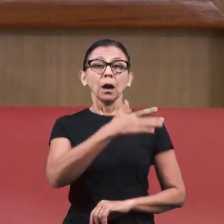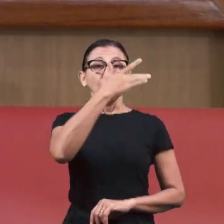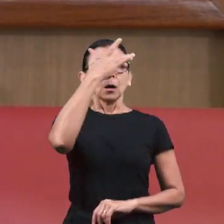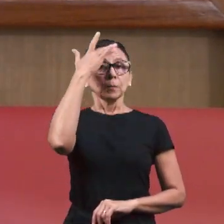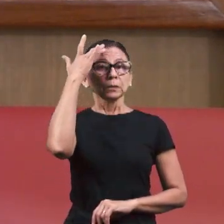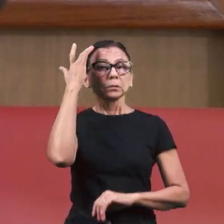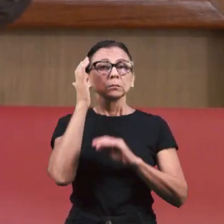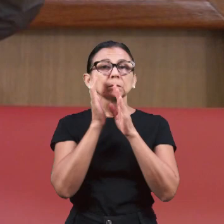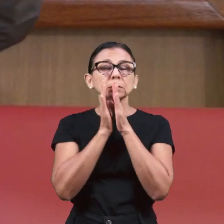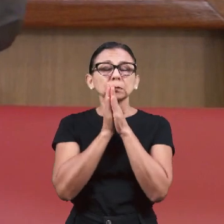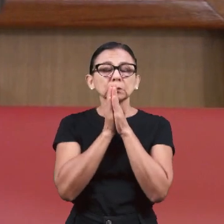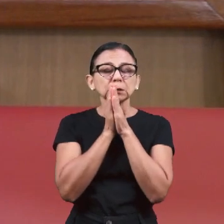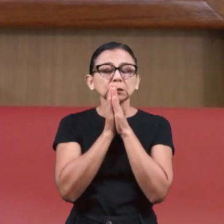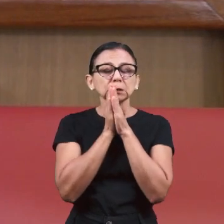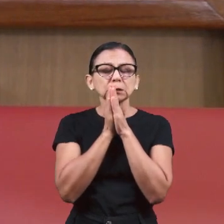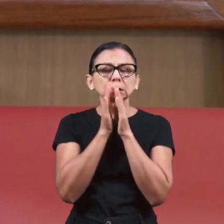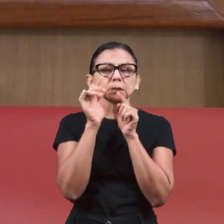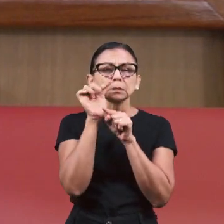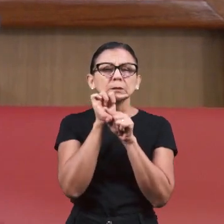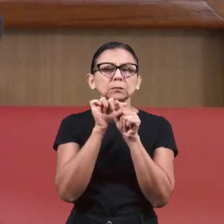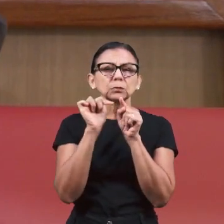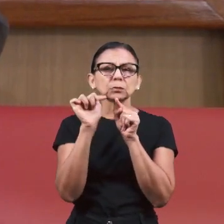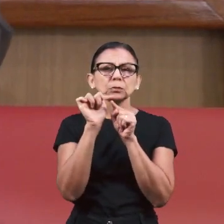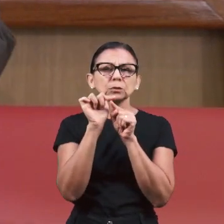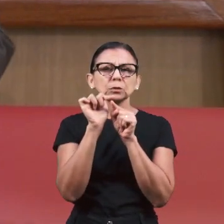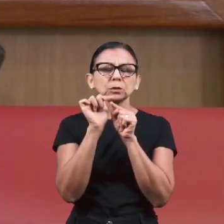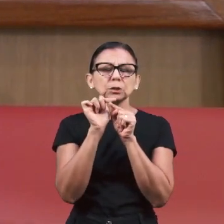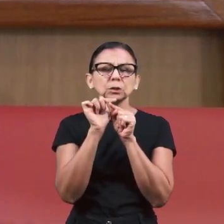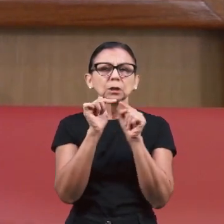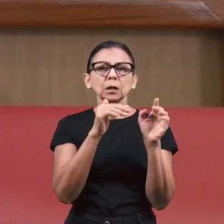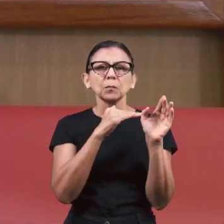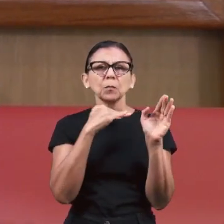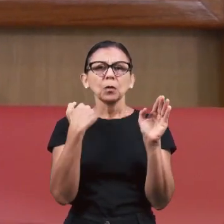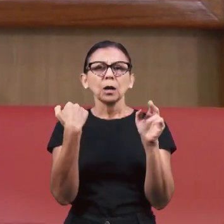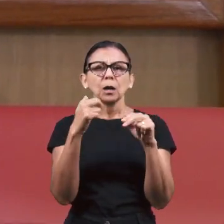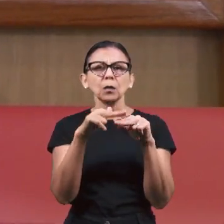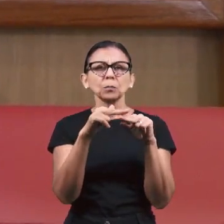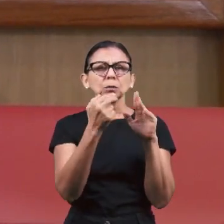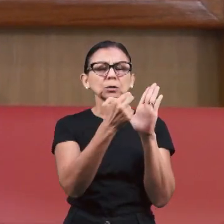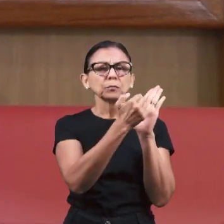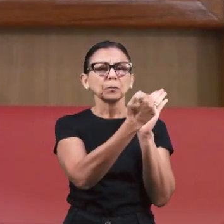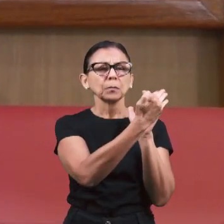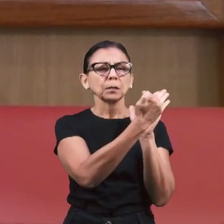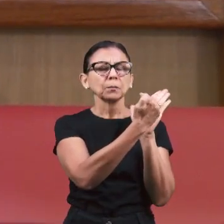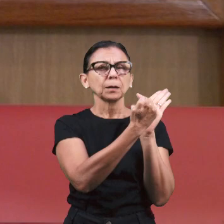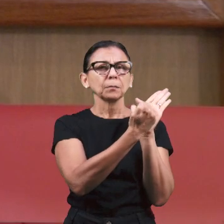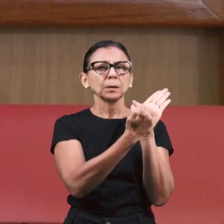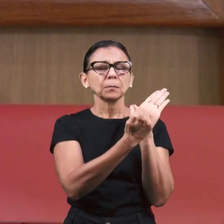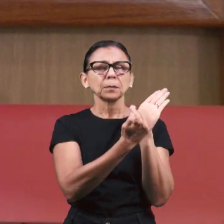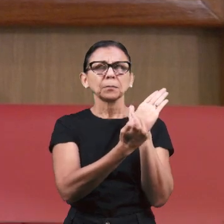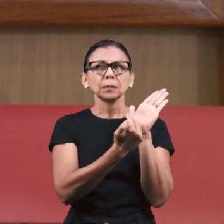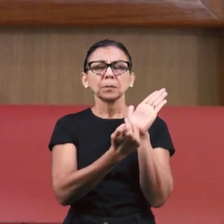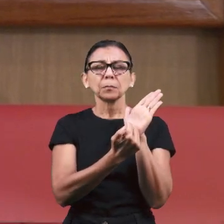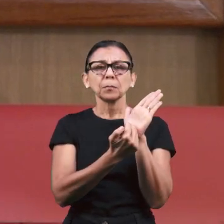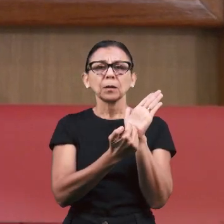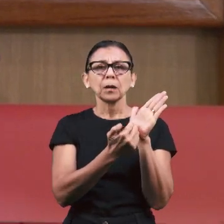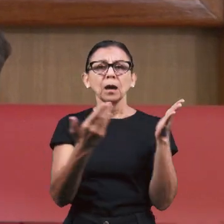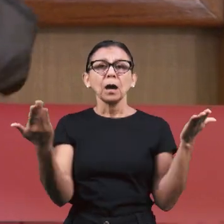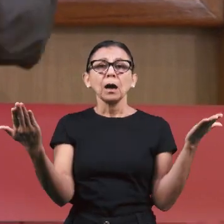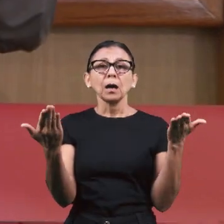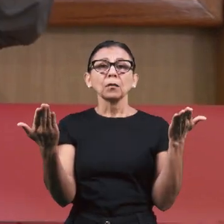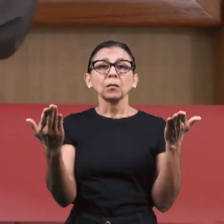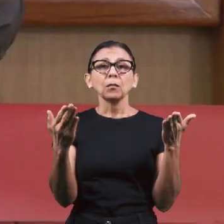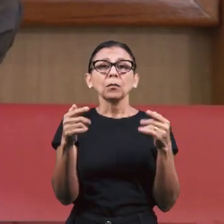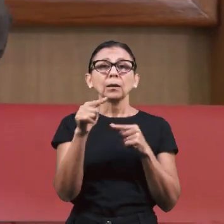Quelqu'un est mort parce qu'il était comme ça. Non, quelqu'un va mener au ciel. Personne ne sait si c'est